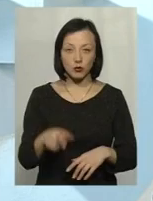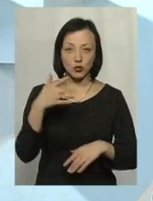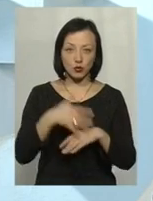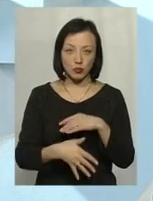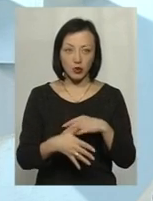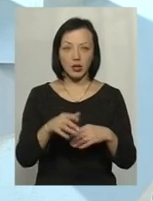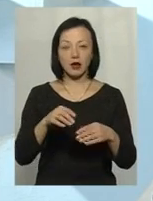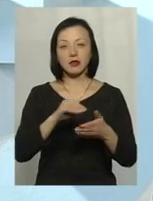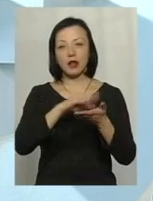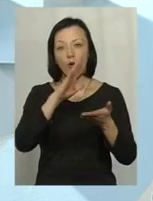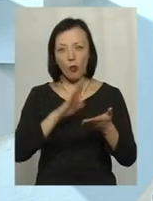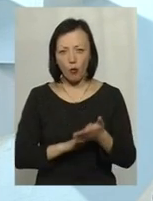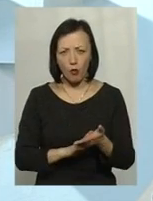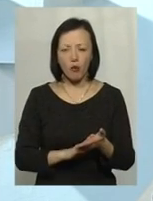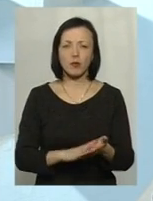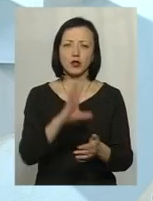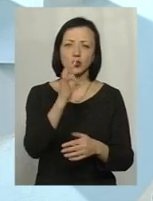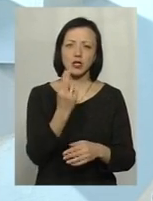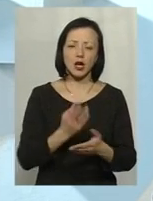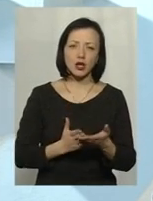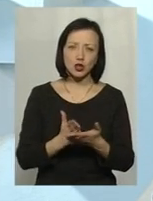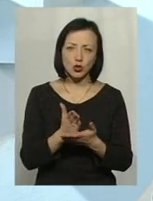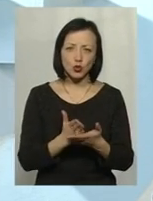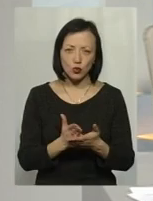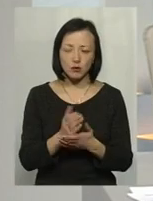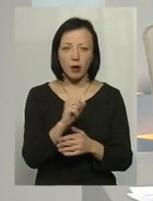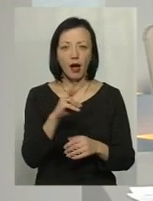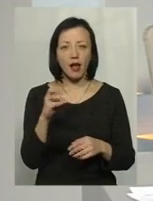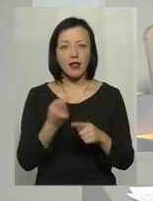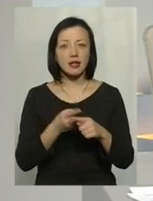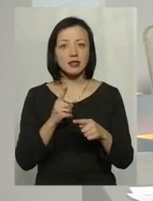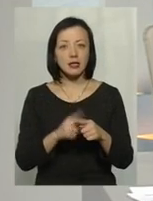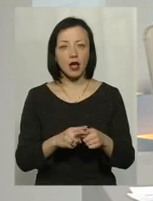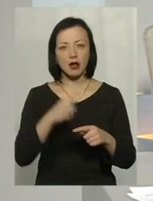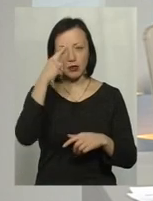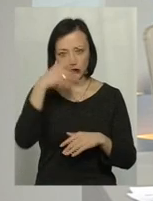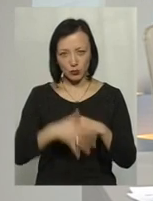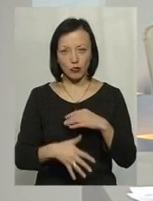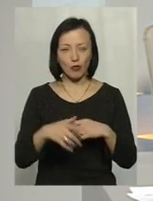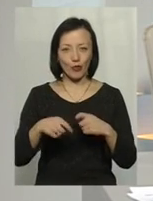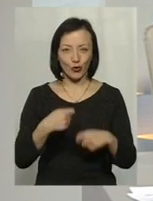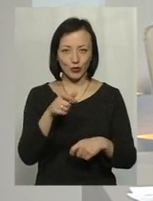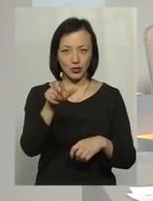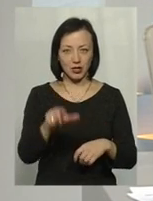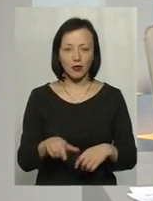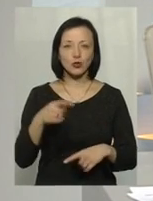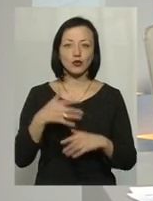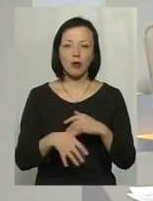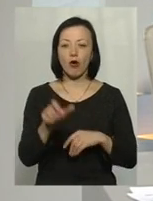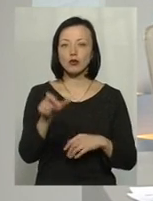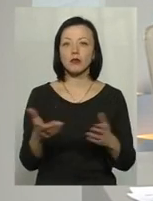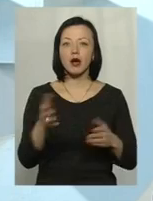на облік, працюють відповідні соціальні служби, але це для правосвідомих правопорушників. Зрозуміло, особа,